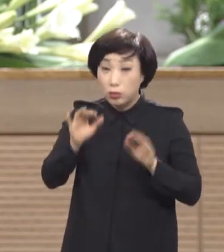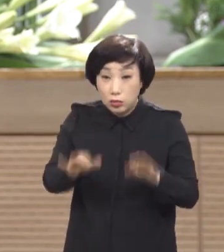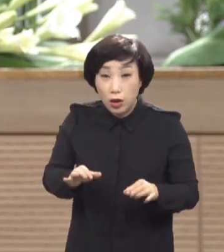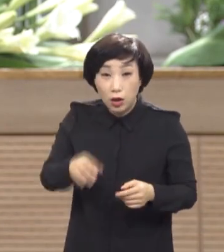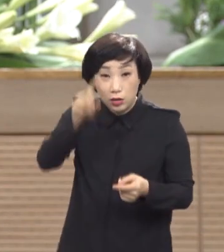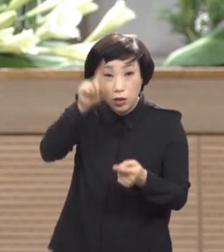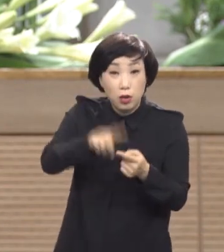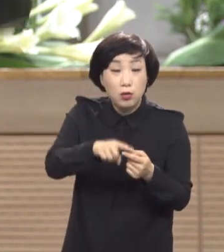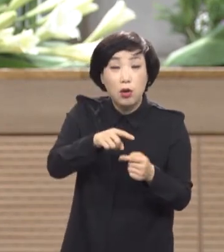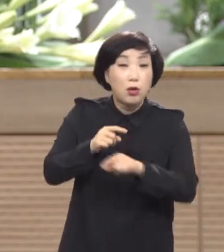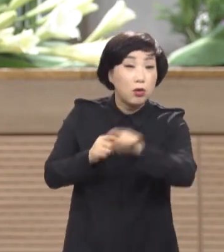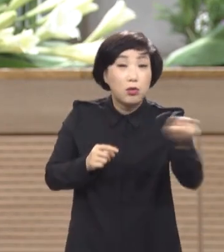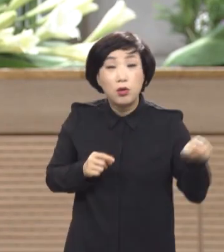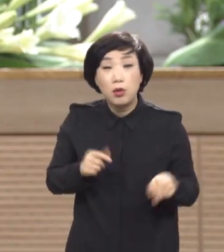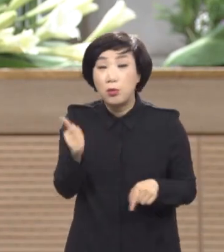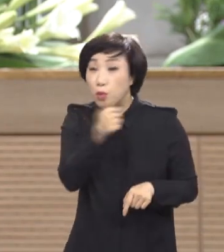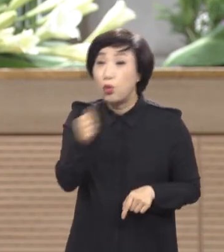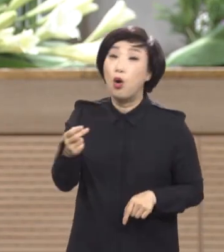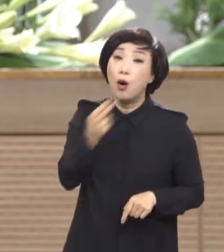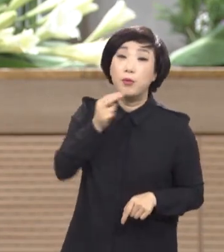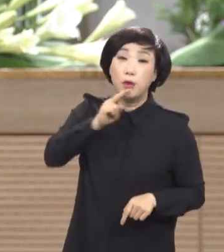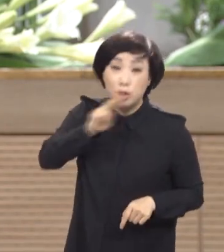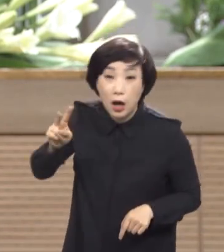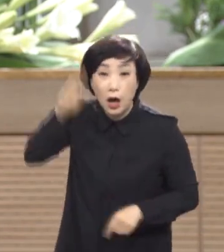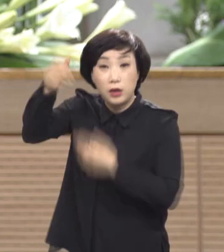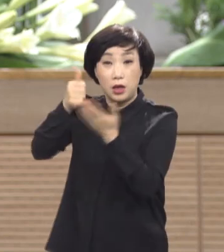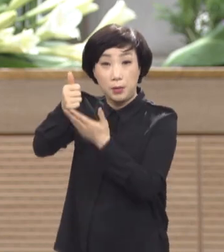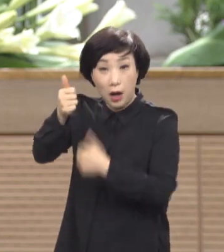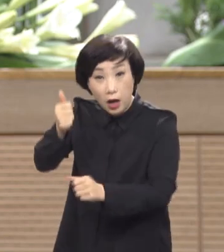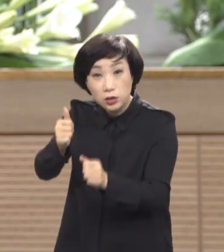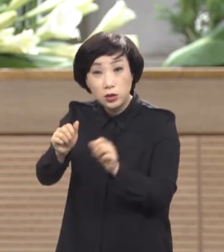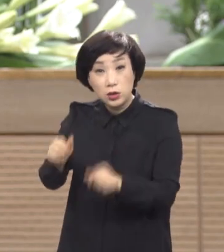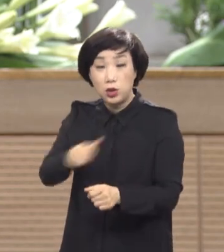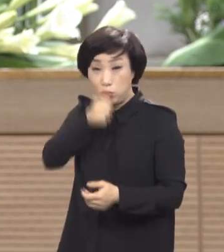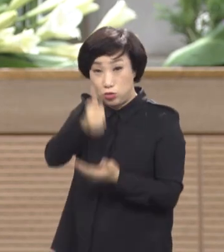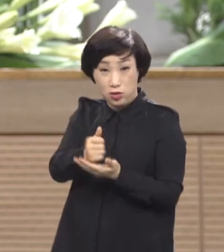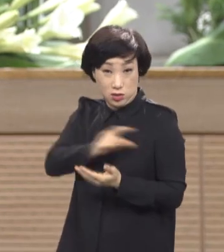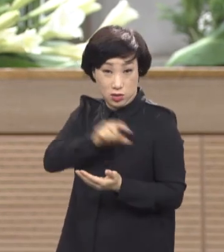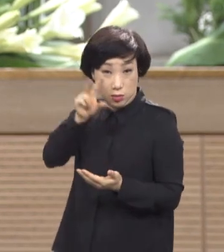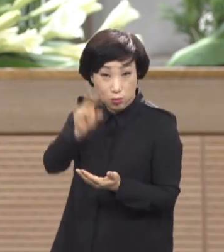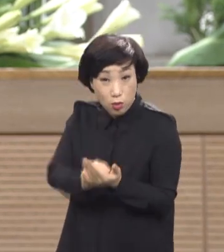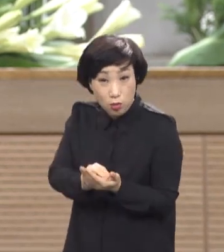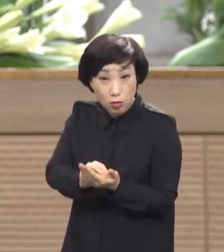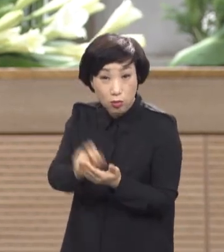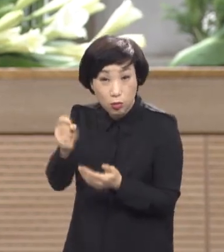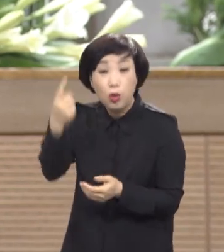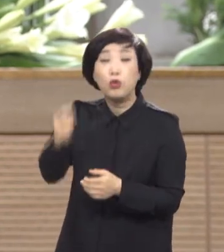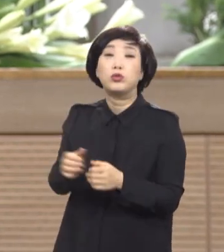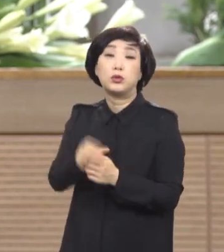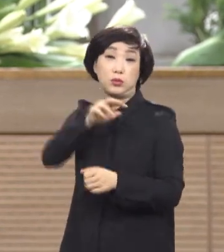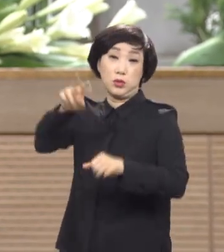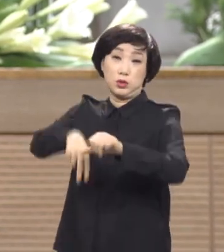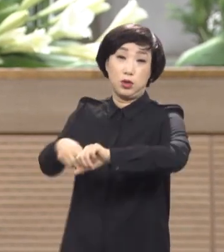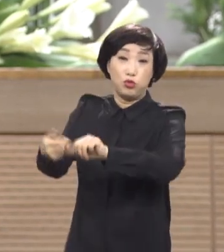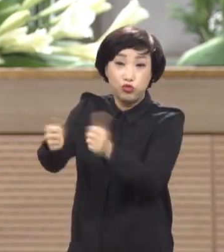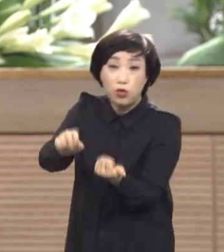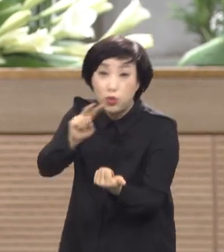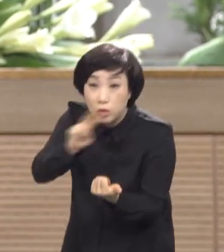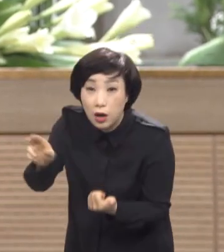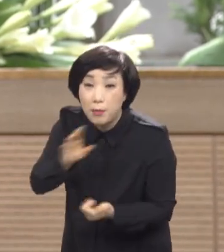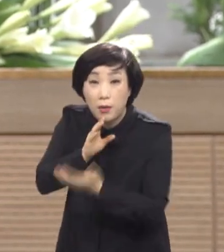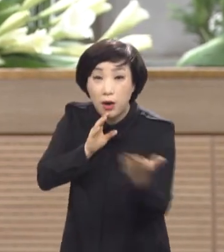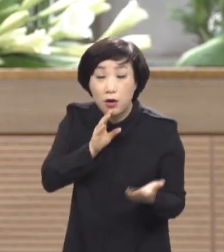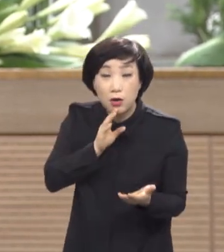하지 말아야 변호자가 없어야 하나님의 아들이라는 제목으로 죽어야 죄가